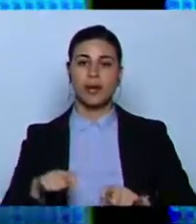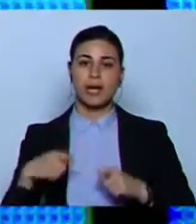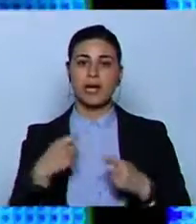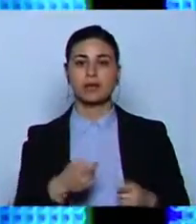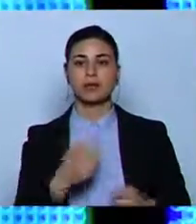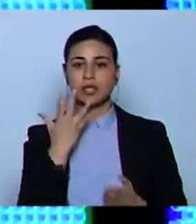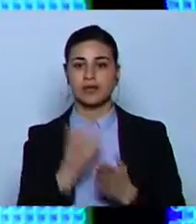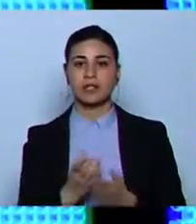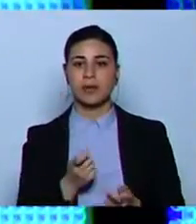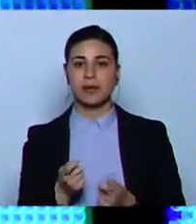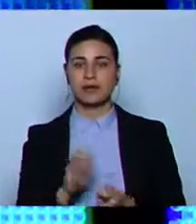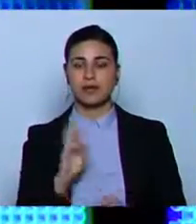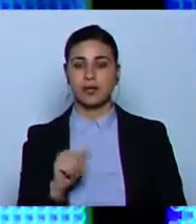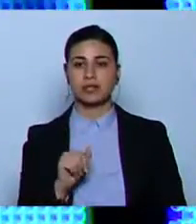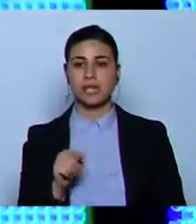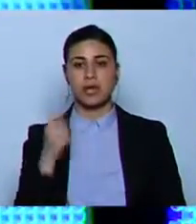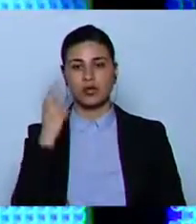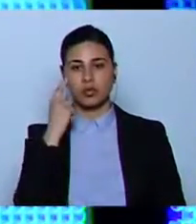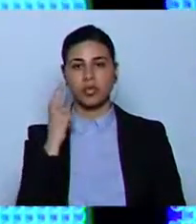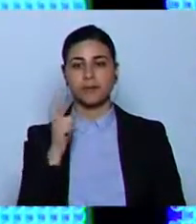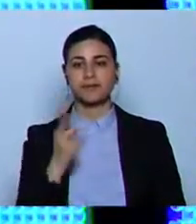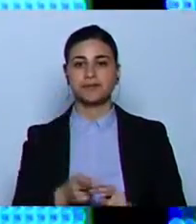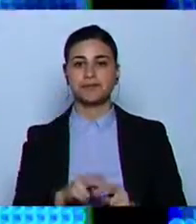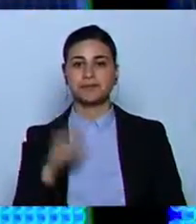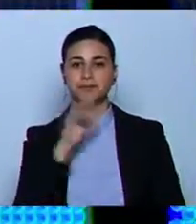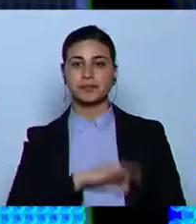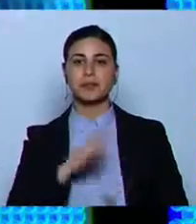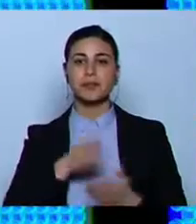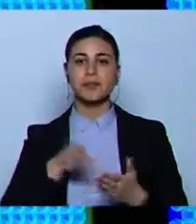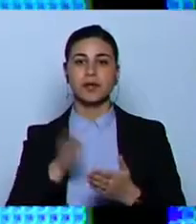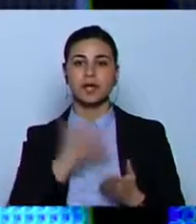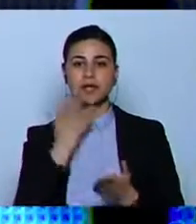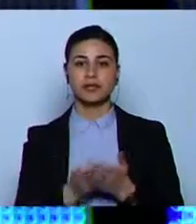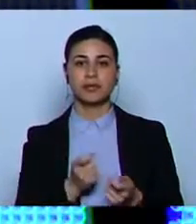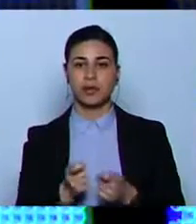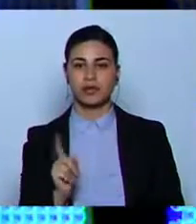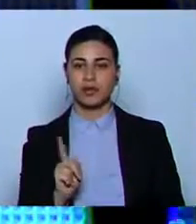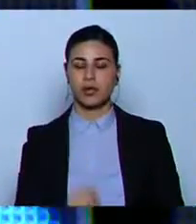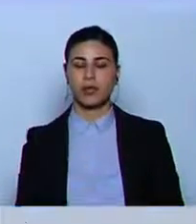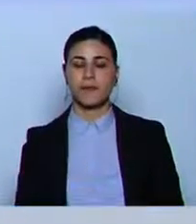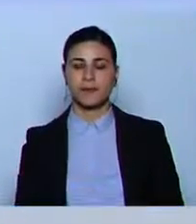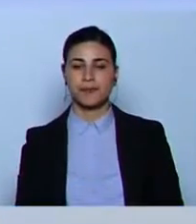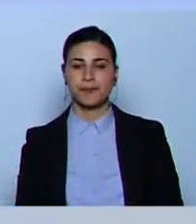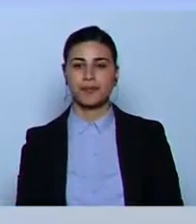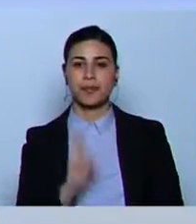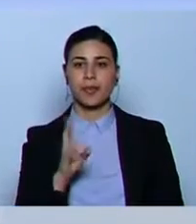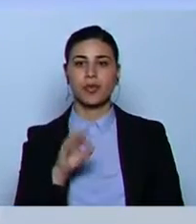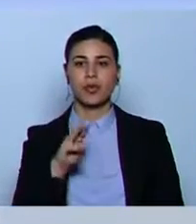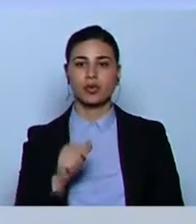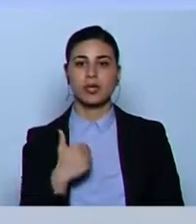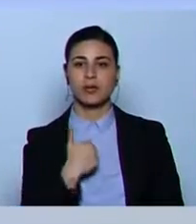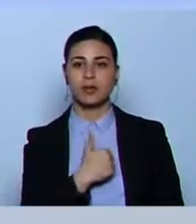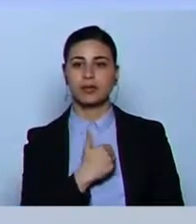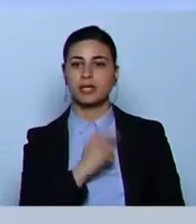გადმოეცეს ადგილობრივ თვითმართველობას და არა ის, რომ ამის გამო გავაუქმოთ თვითმართველობას. სანა ბატონი დავითი გვიპასუხოს, ბატონო კოტე, თქვენ აუცილებლად